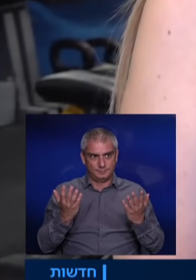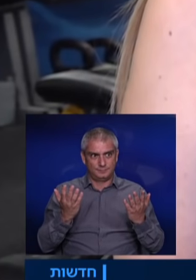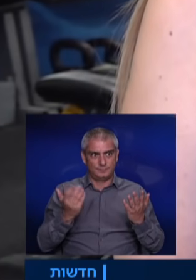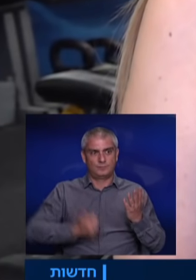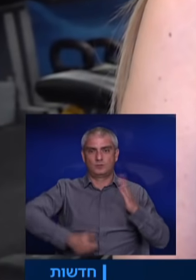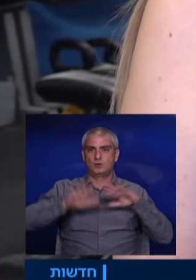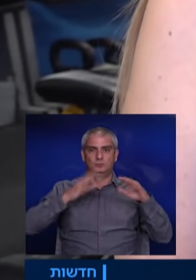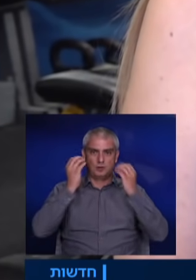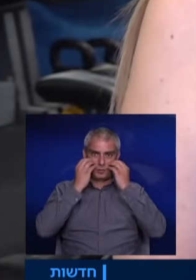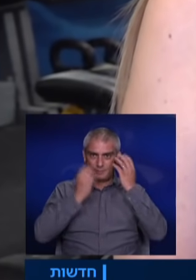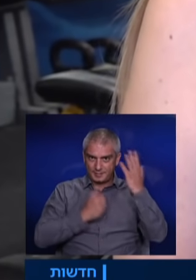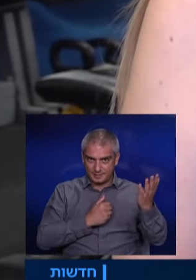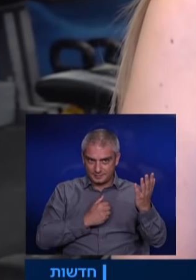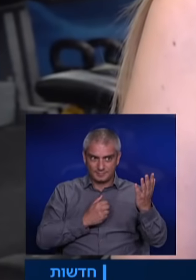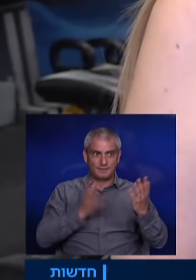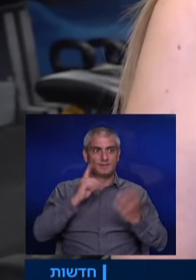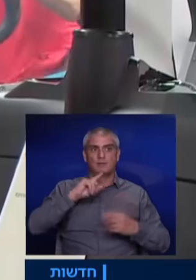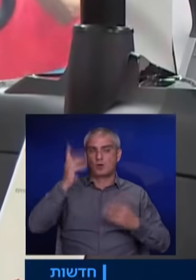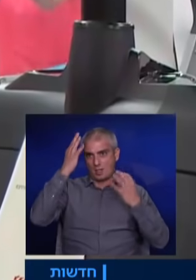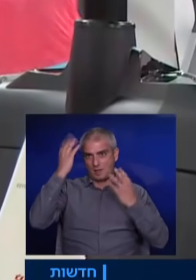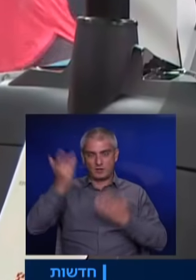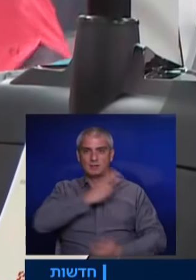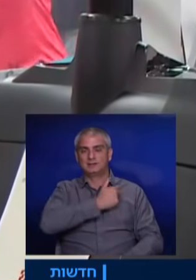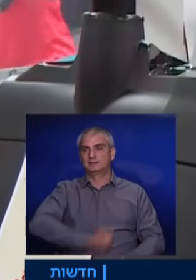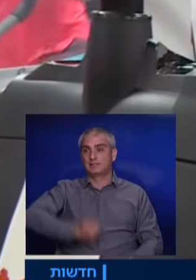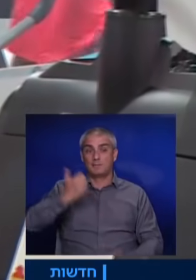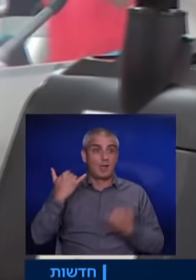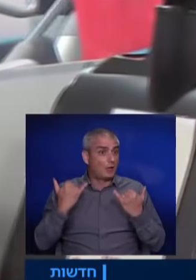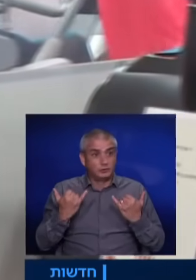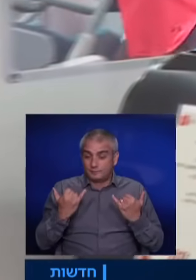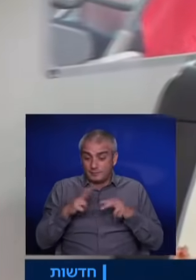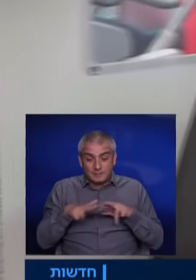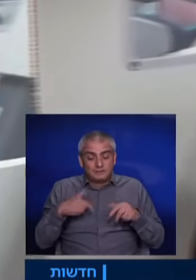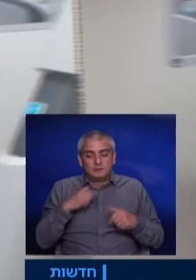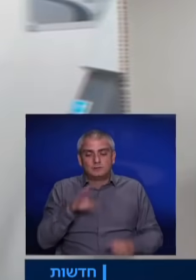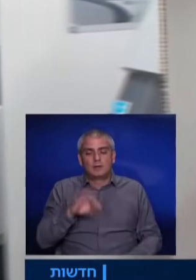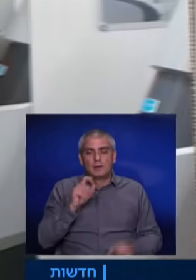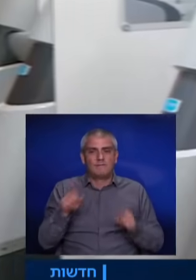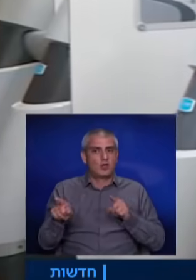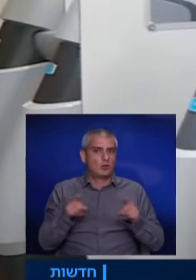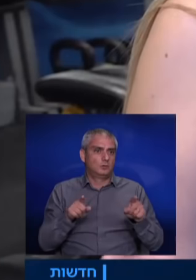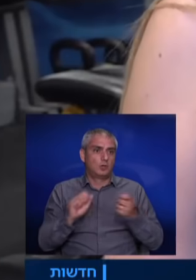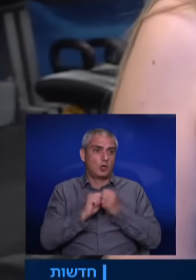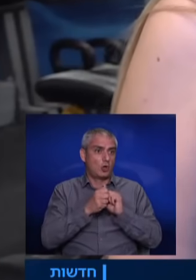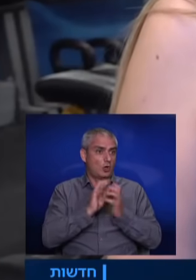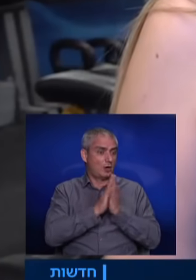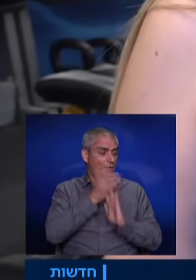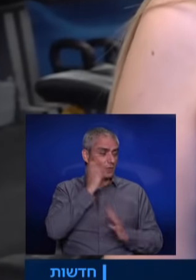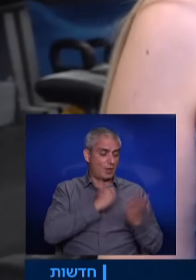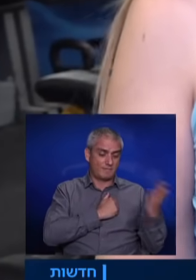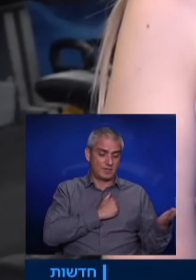ראש הממשלה שלנו בנט, ועם כל הכבוד לשרים, כרגע זה מצב שבו אנחנו צריכים לבחור או להפוך להיות